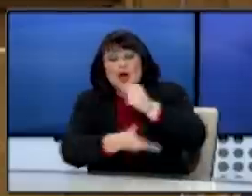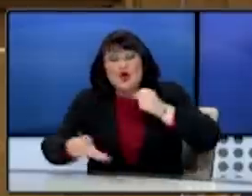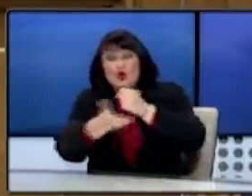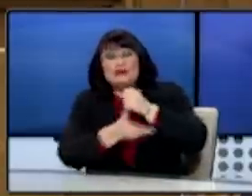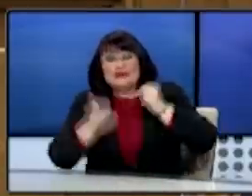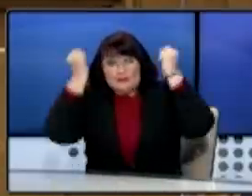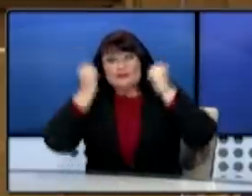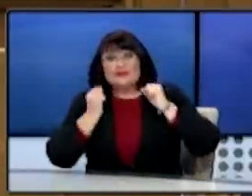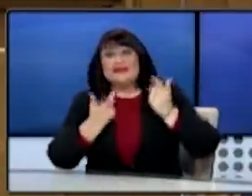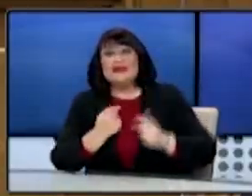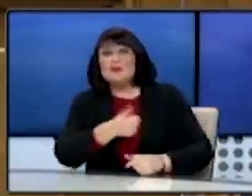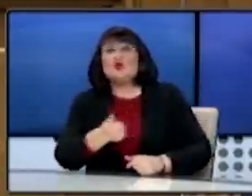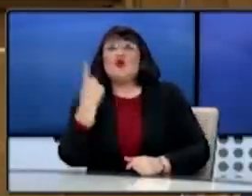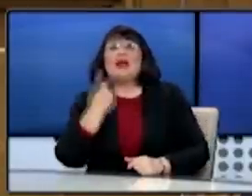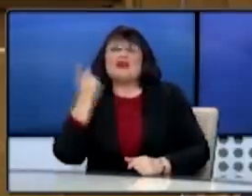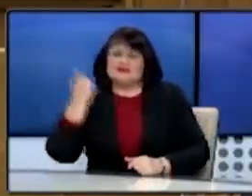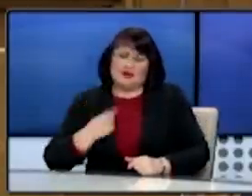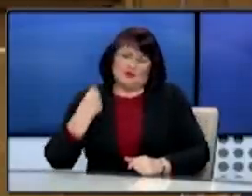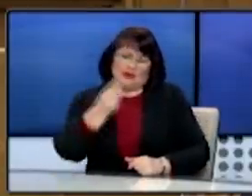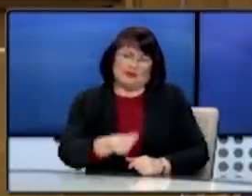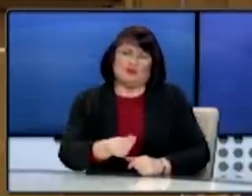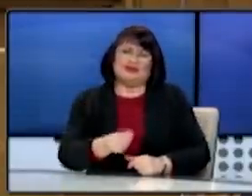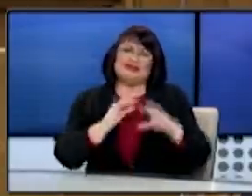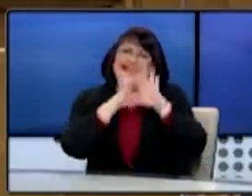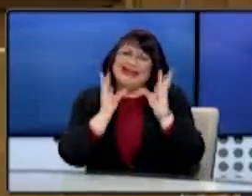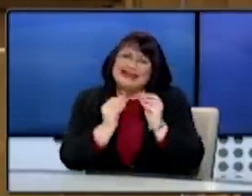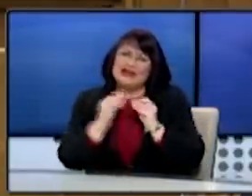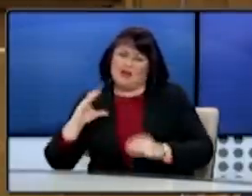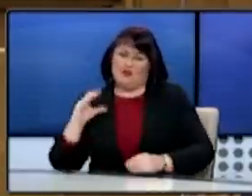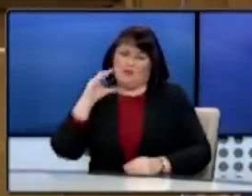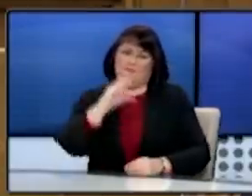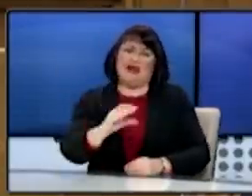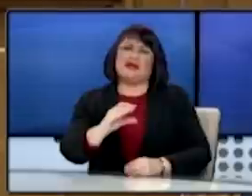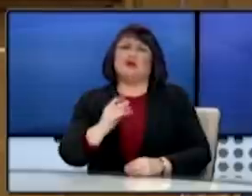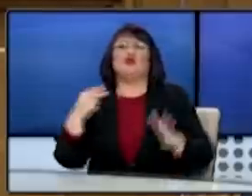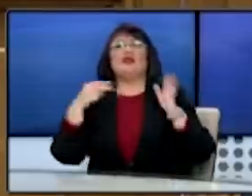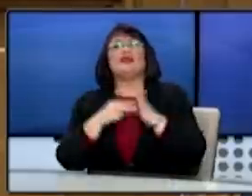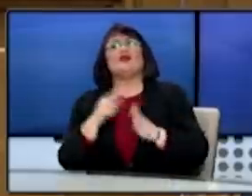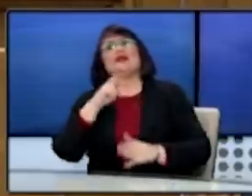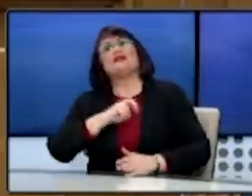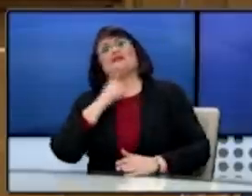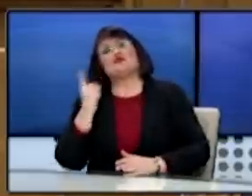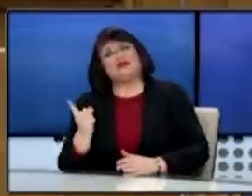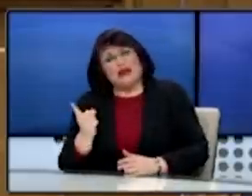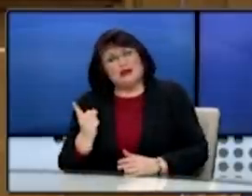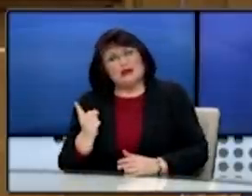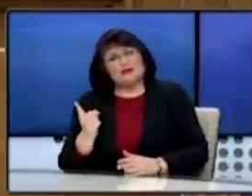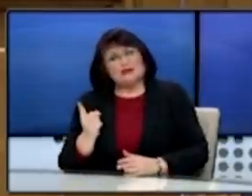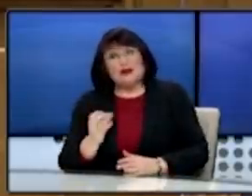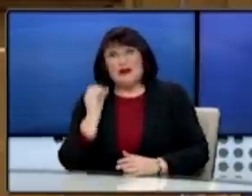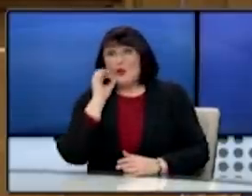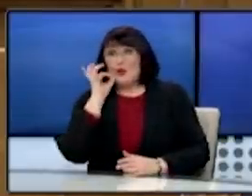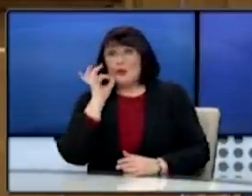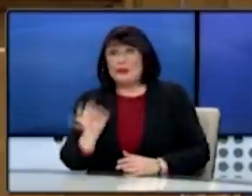δόθηκε μόλις το 1% περίπου του συνολικού πακέτου το 2021 και